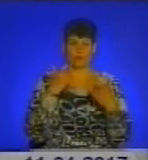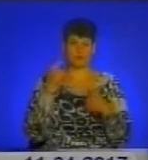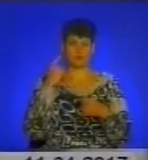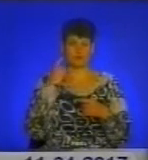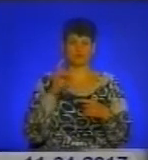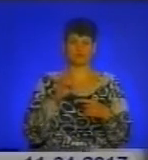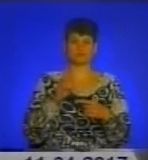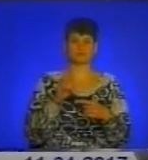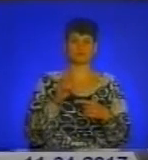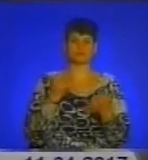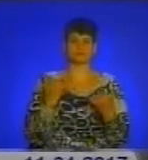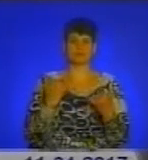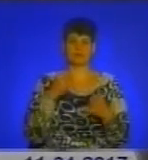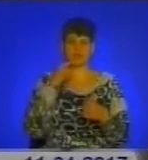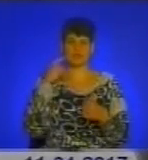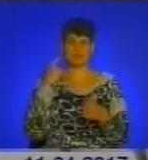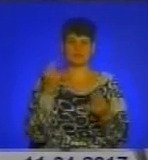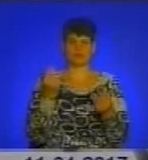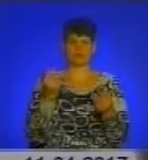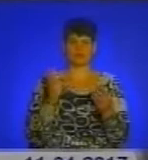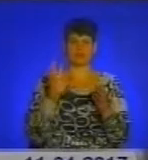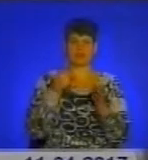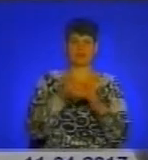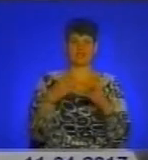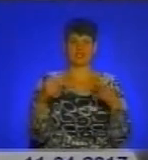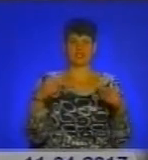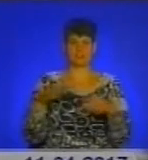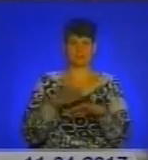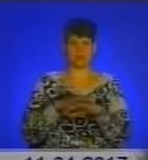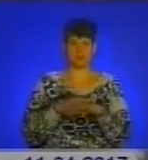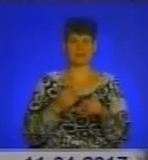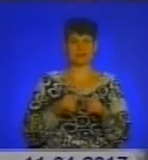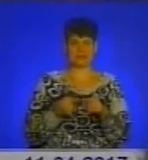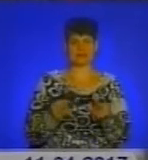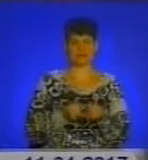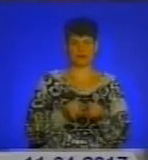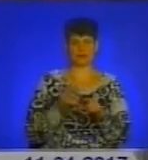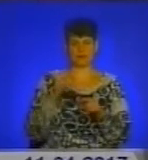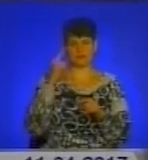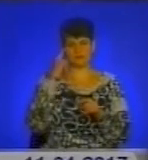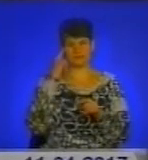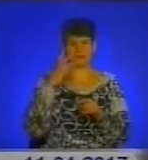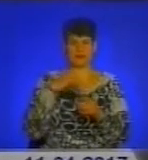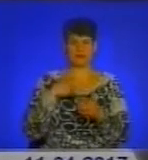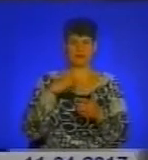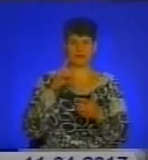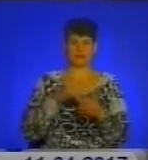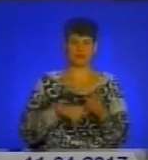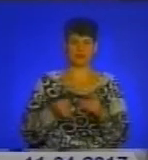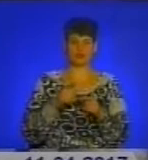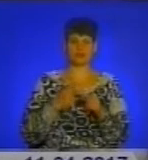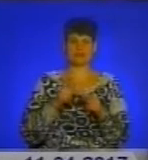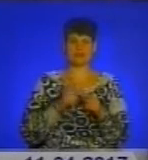зараз російський капітал вливається в інші банки. Це також треба мати на увазі. І я надіюся, що це має на